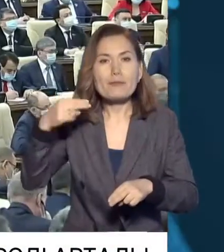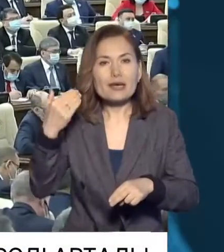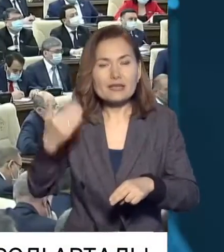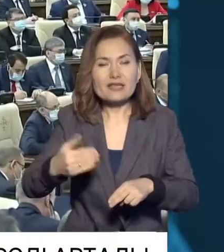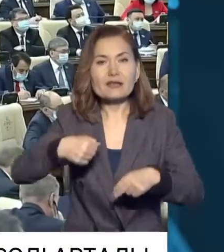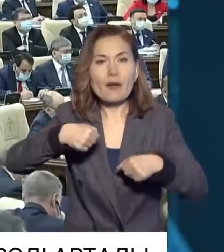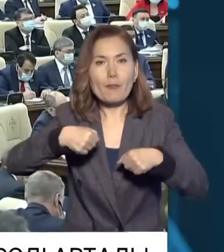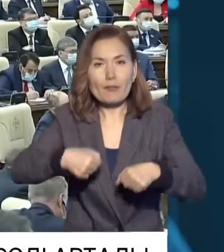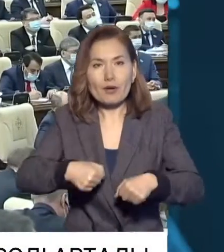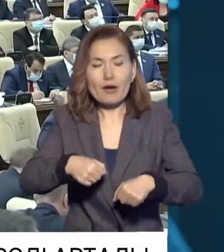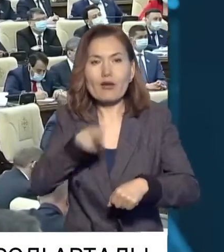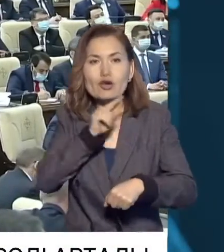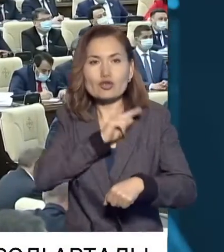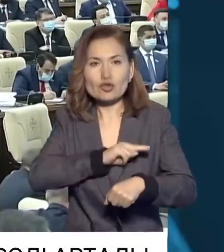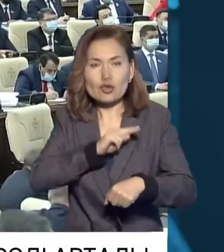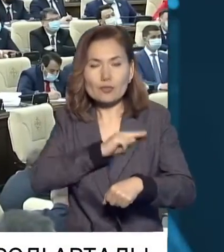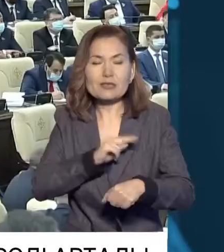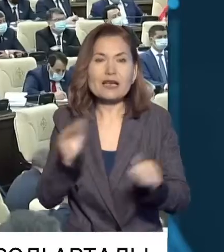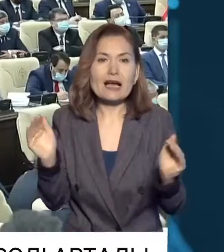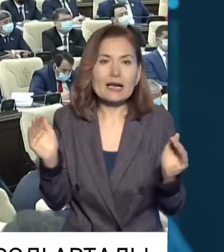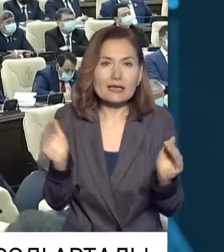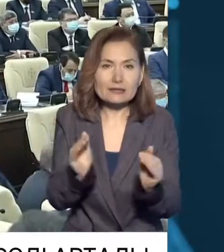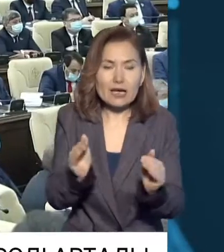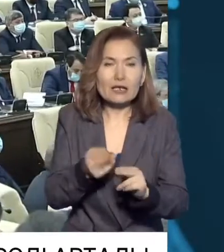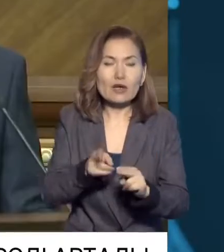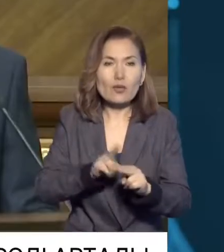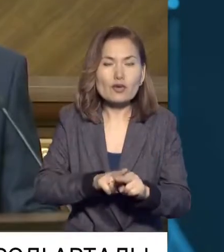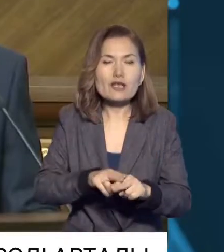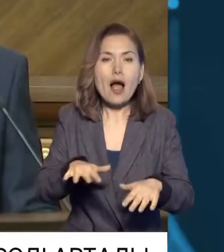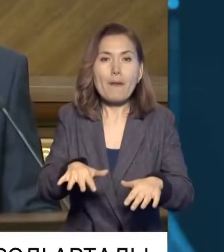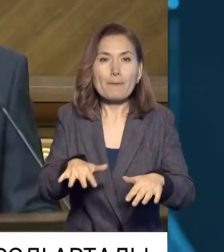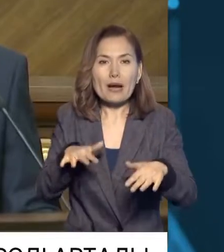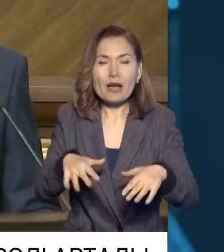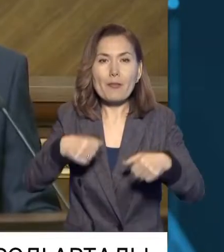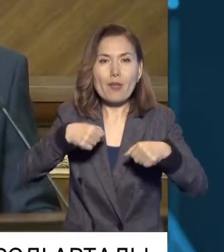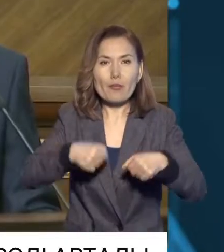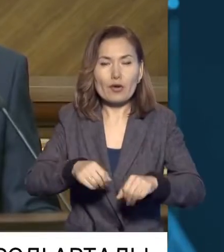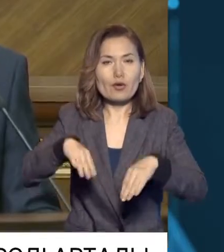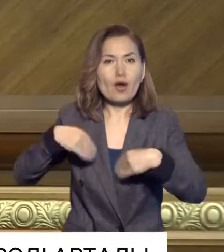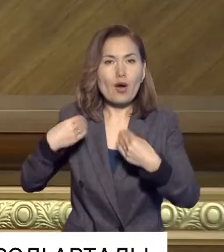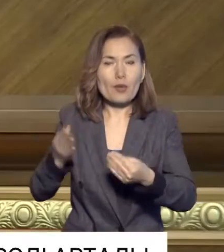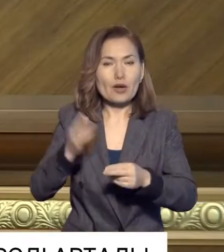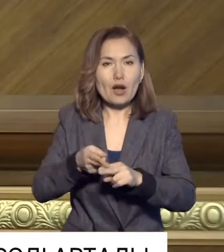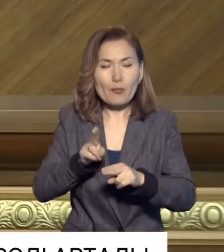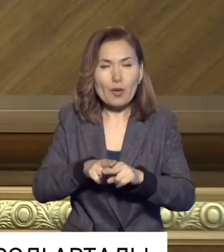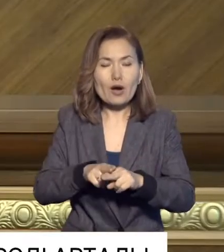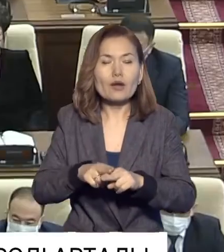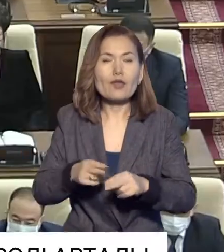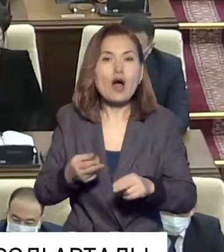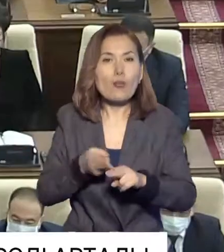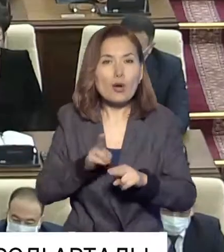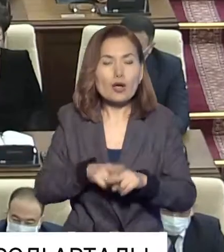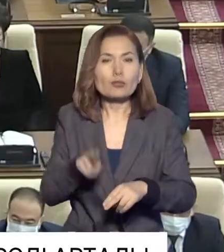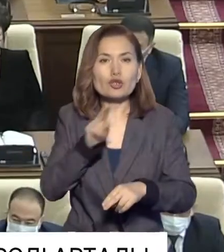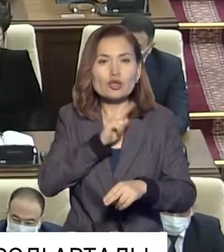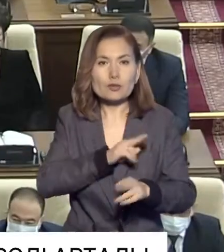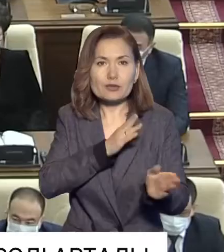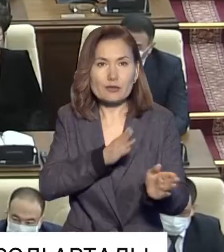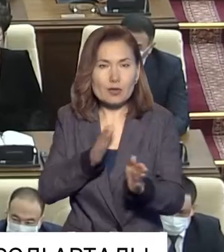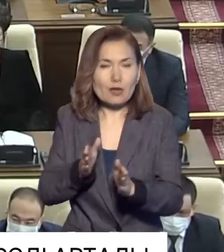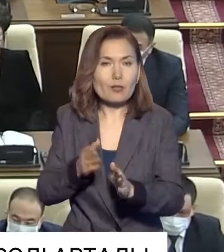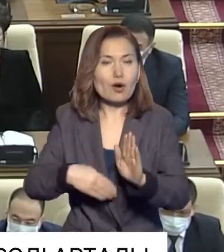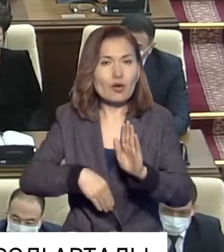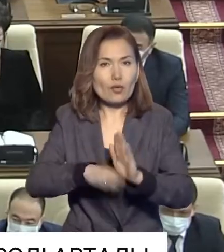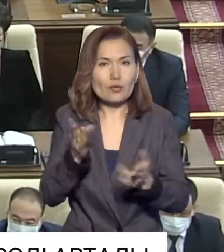мықты президенттік республикаға айналуымыз керек. Өйткені ешкім де ештеңе де бір орында тұрмайды, қоғамда талапта өзгеріп жатыр, деді президент. Сол